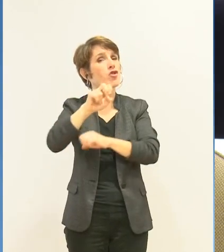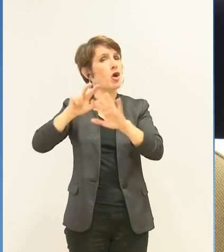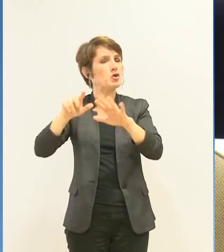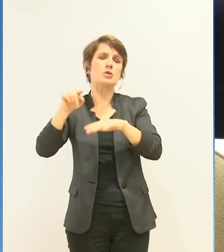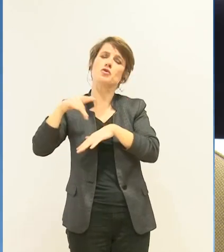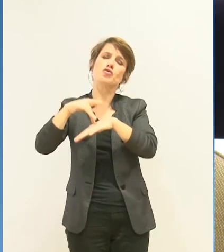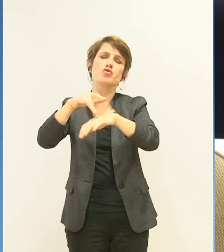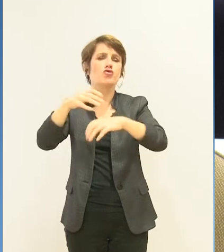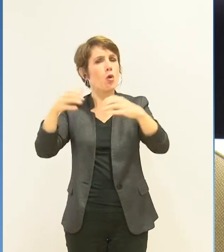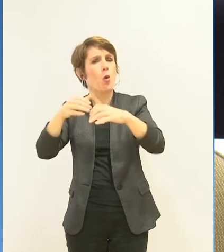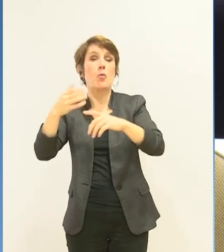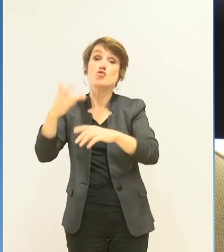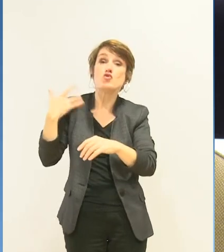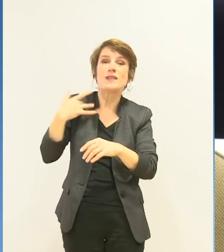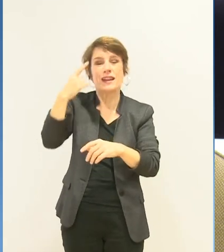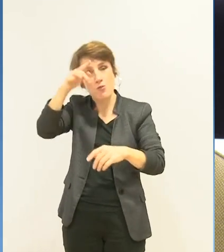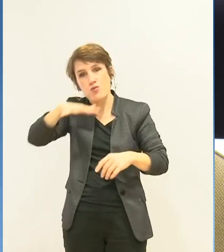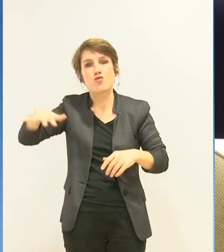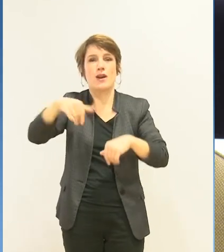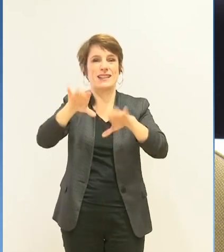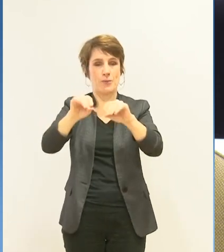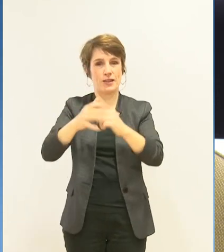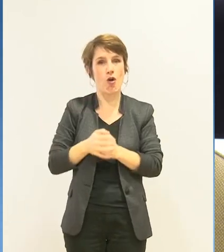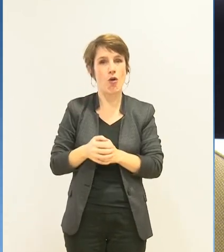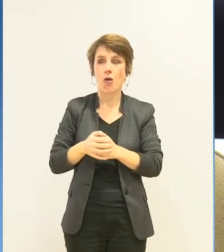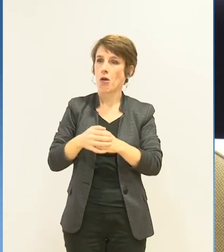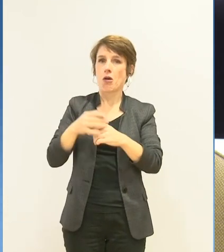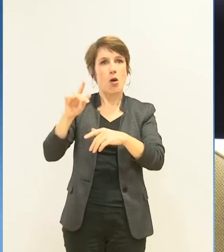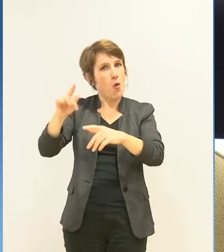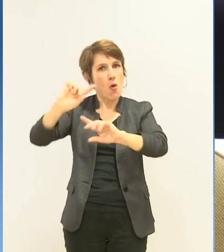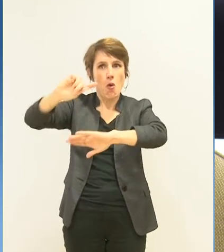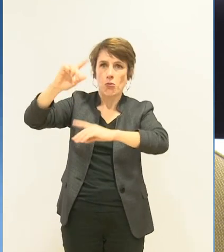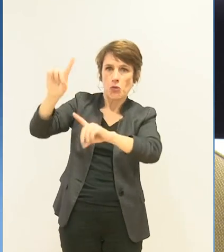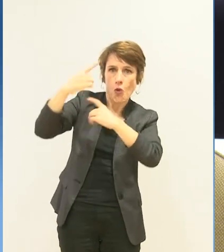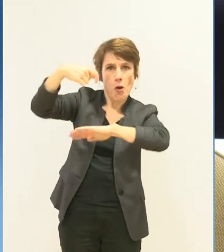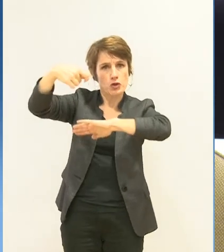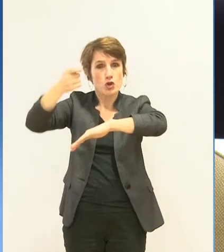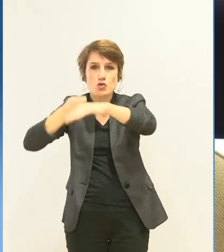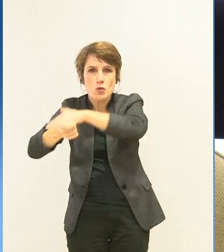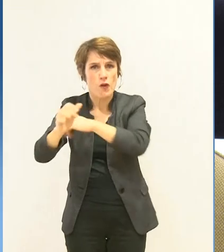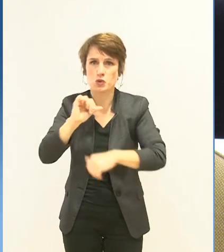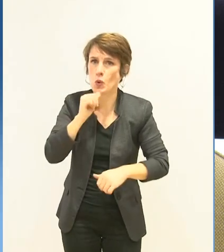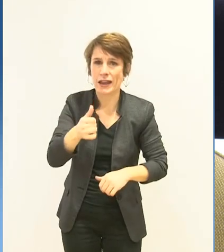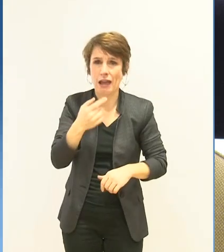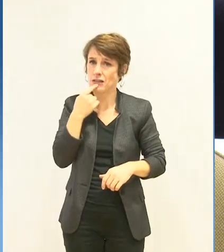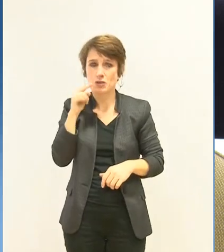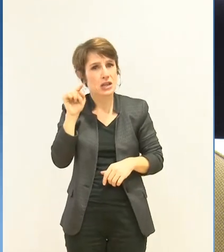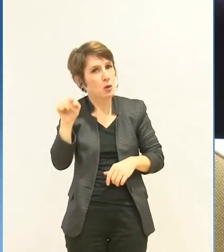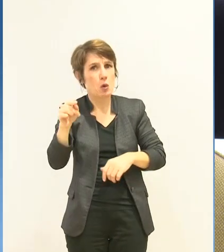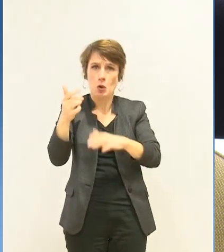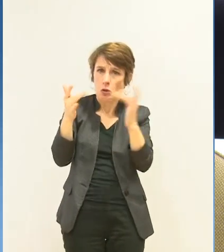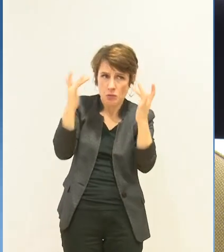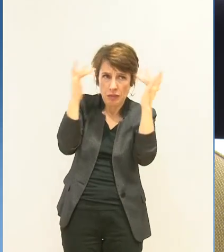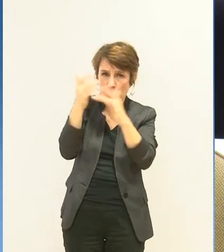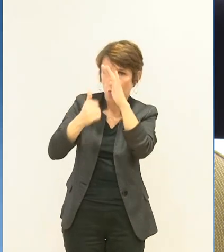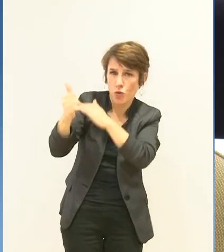et le quartier ils portent de beaux projets ne demande aucune subvention c'est une façon garder le contrôle total de ce